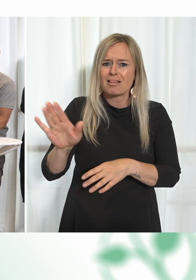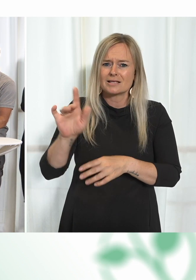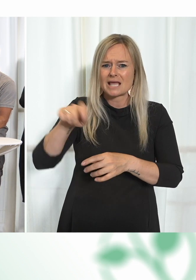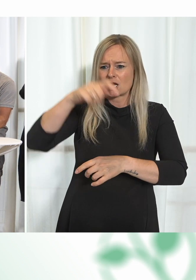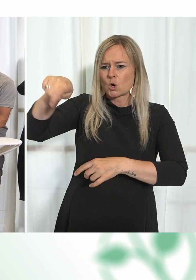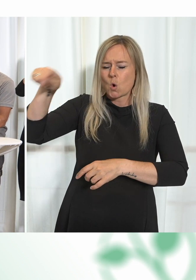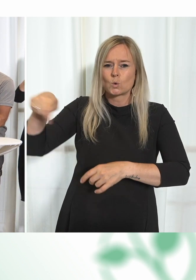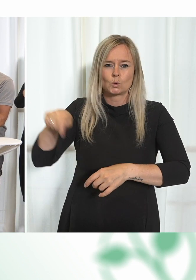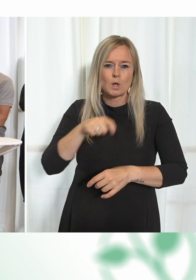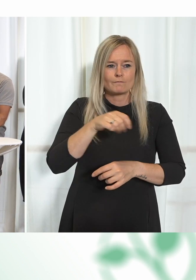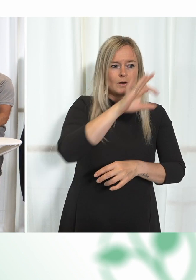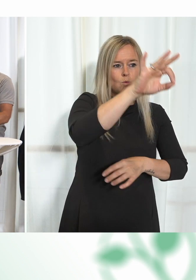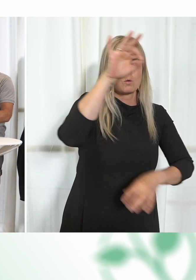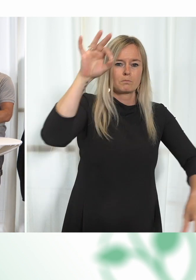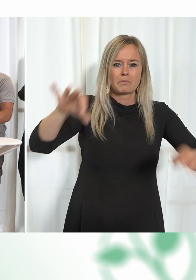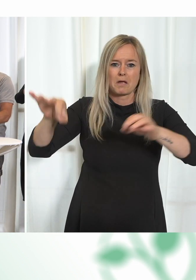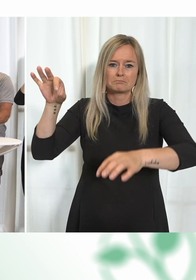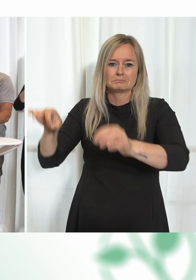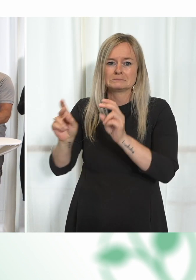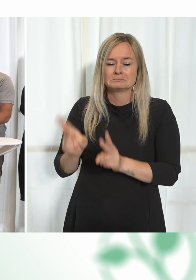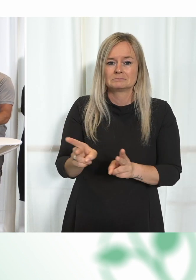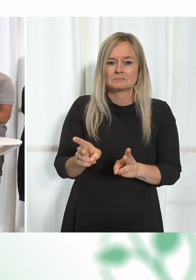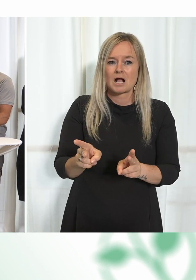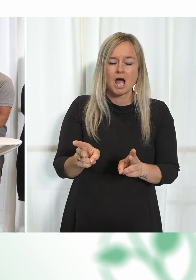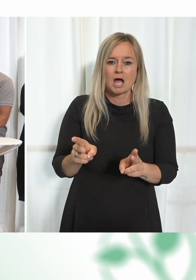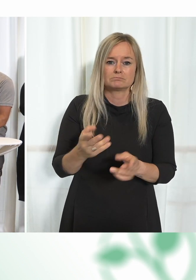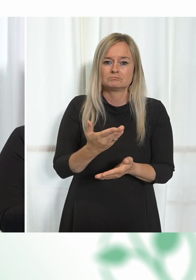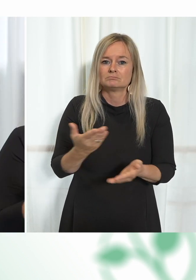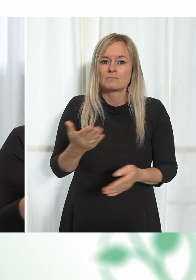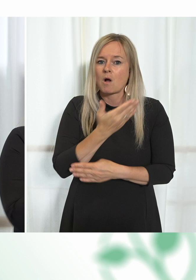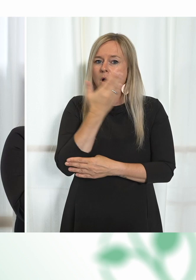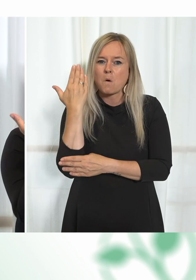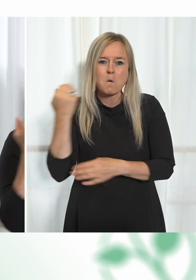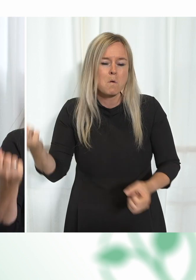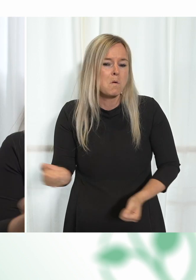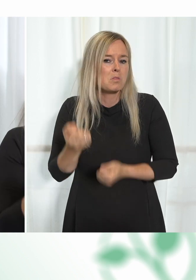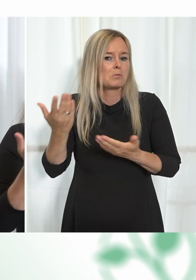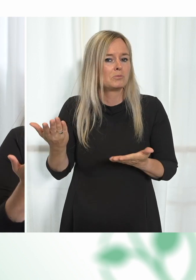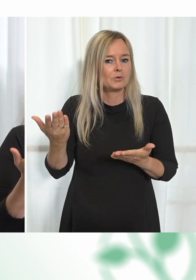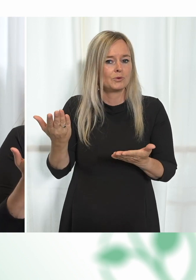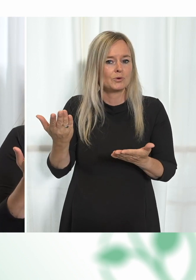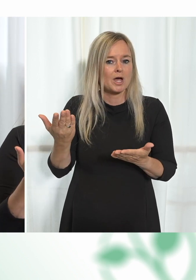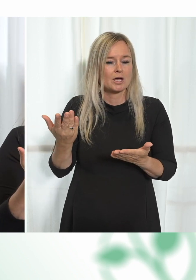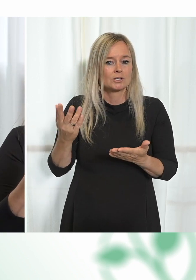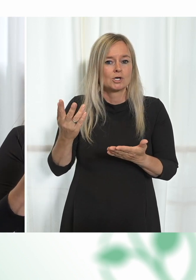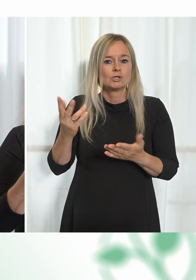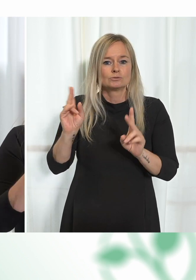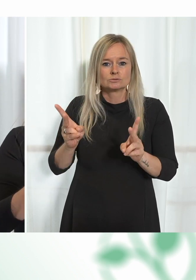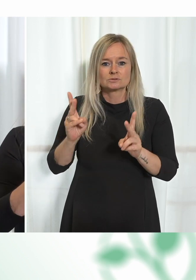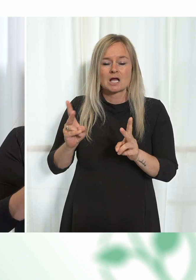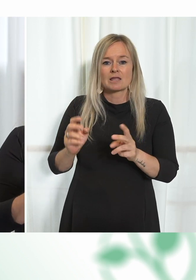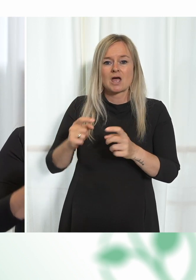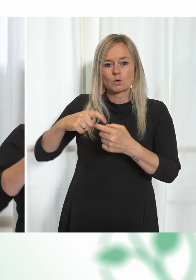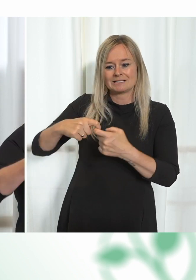oben und kann relativ mühelos mit einem Handgriff den Sitz heben und senken.